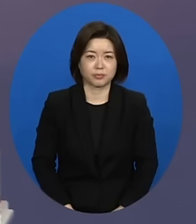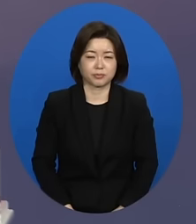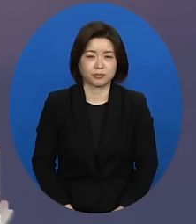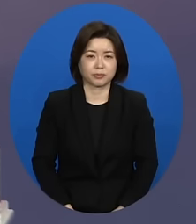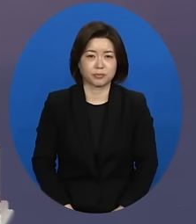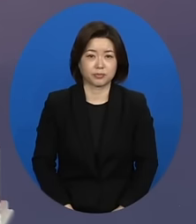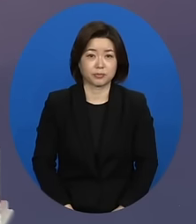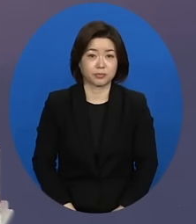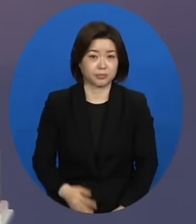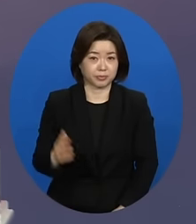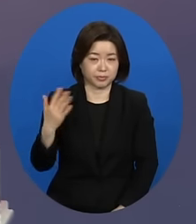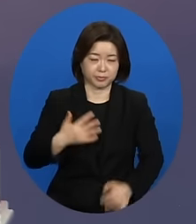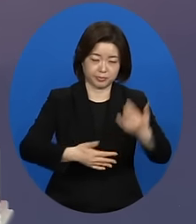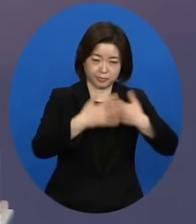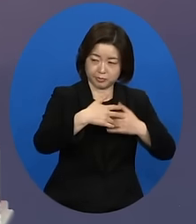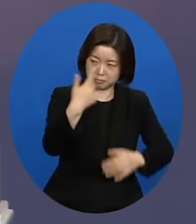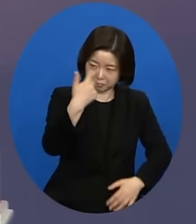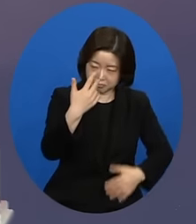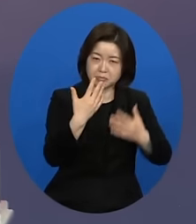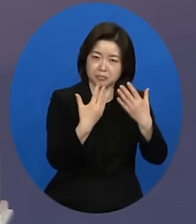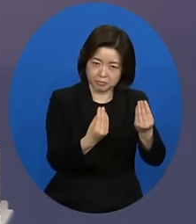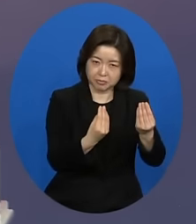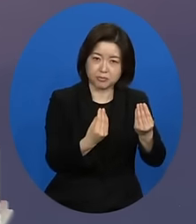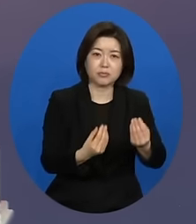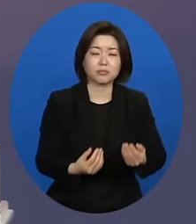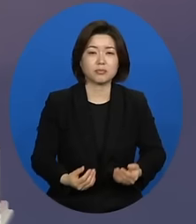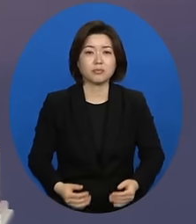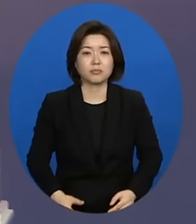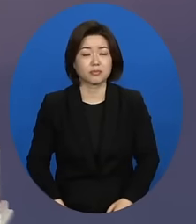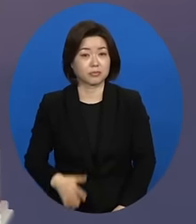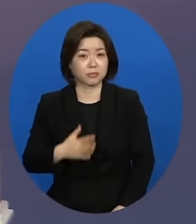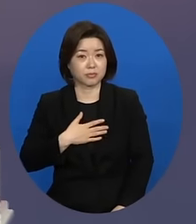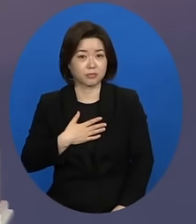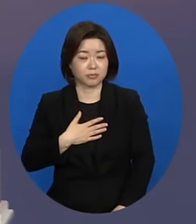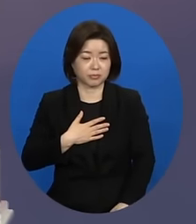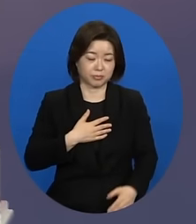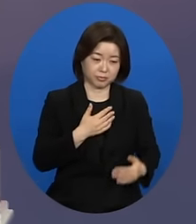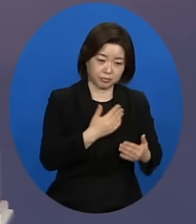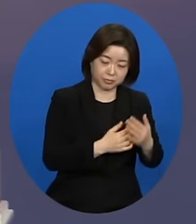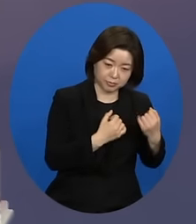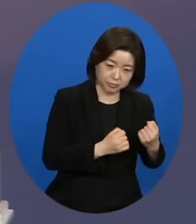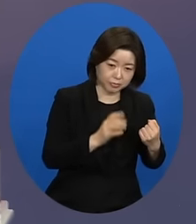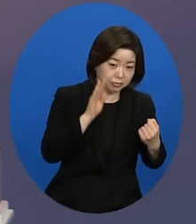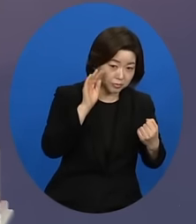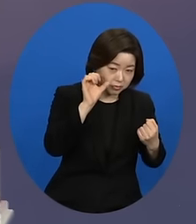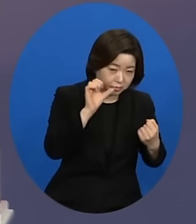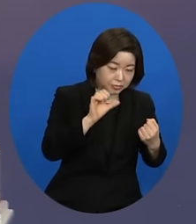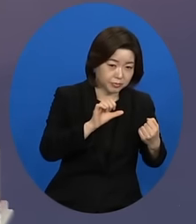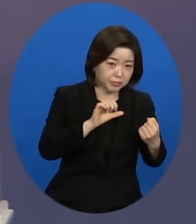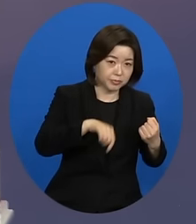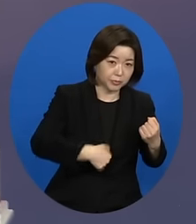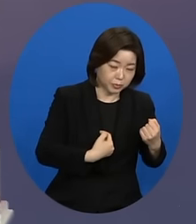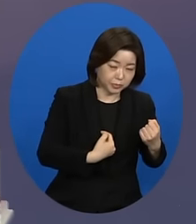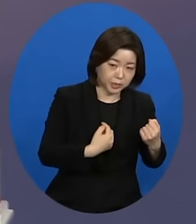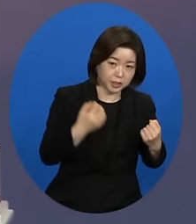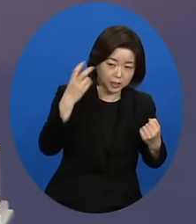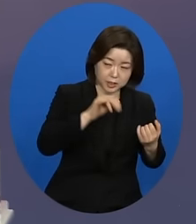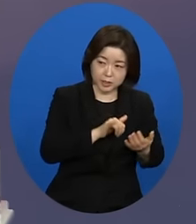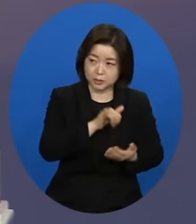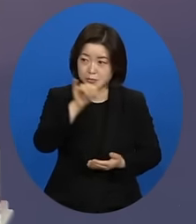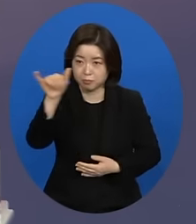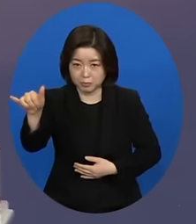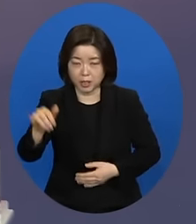뭐 그동안에 영화 촬영 다 했고 저는 남았다가 45일 후에 미국에 들어가서